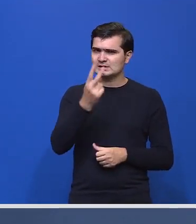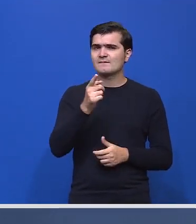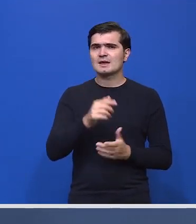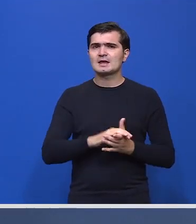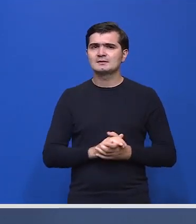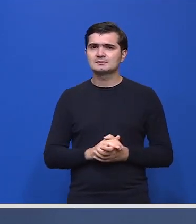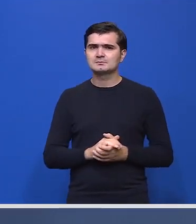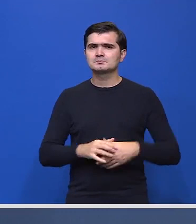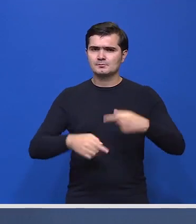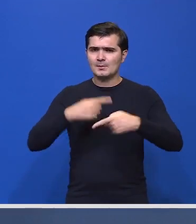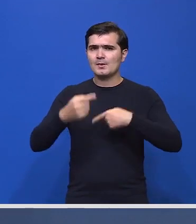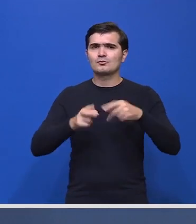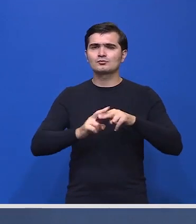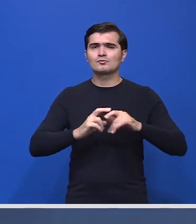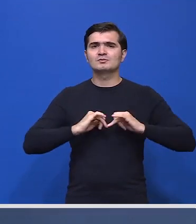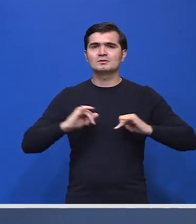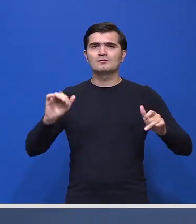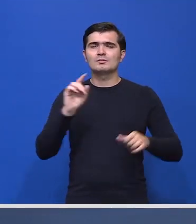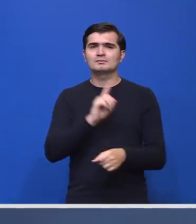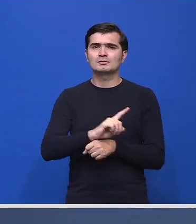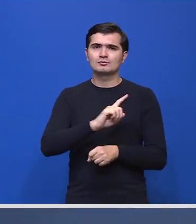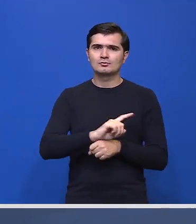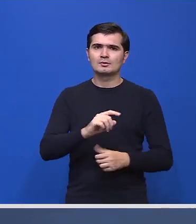parcurs cum vor evolua lucrurile.